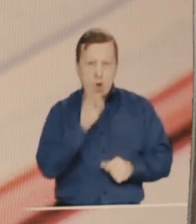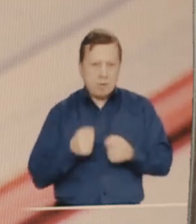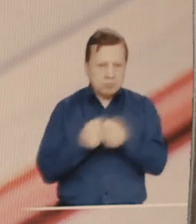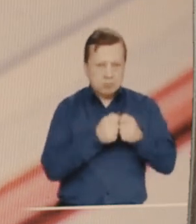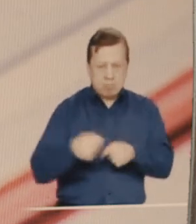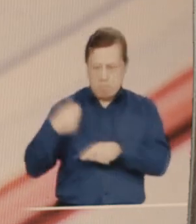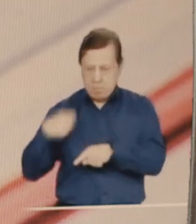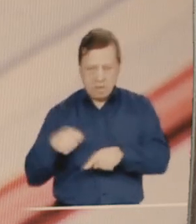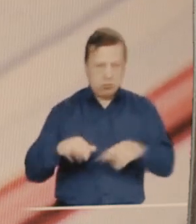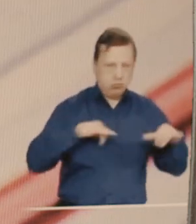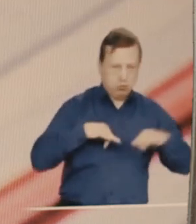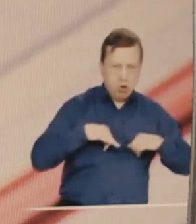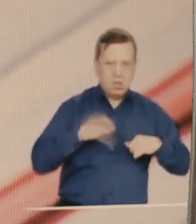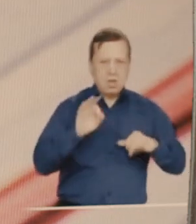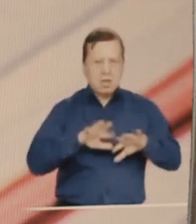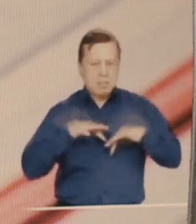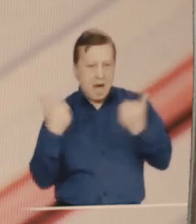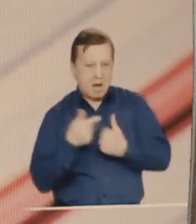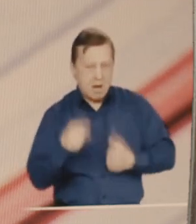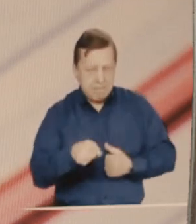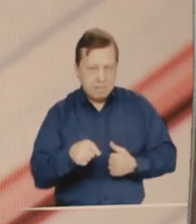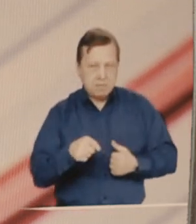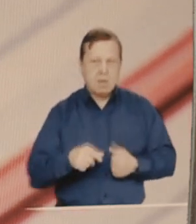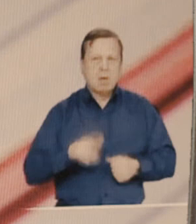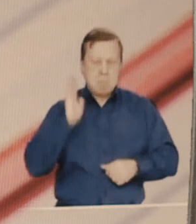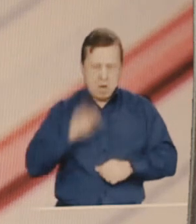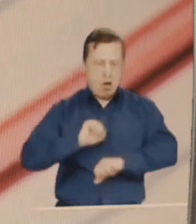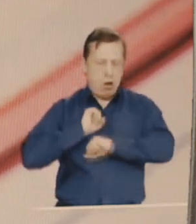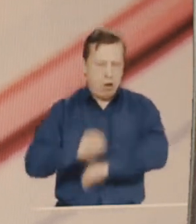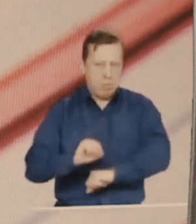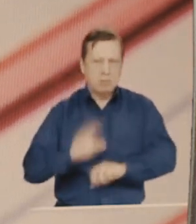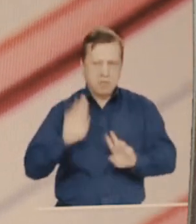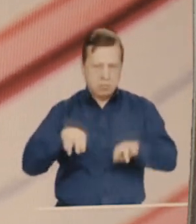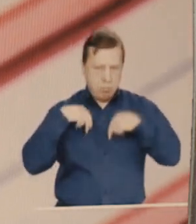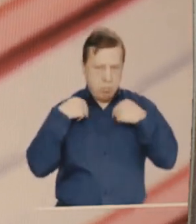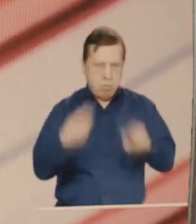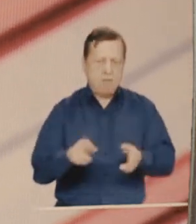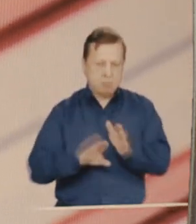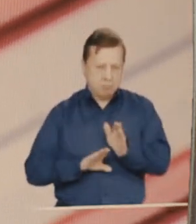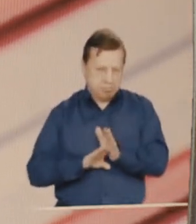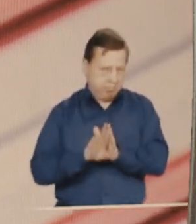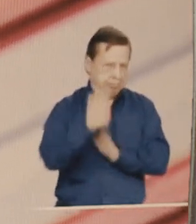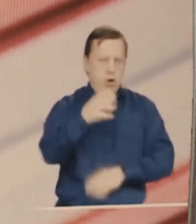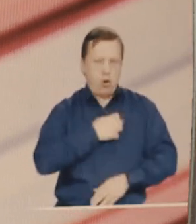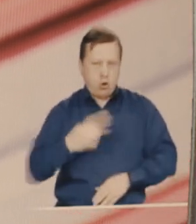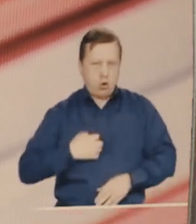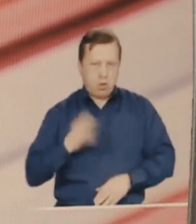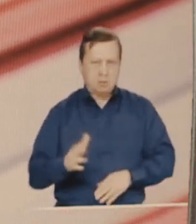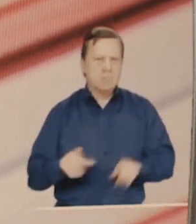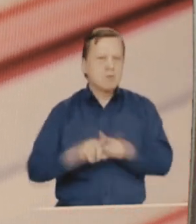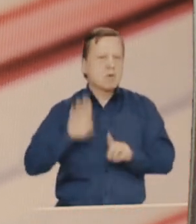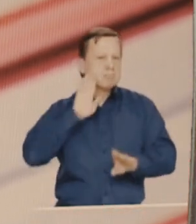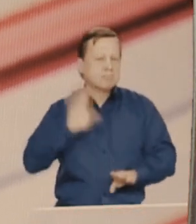pomiędzy prezydentem, rządem a większością parlamentarną obronimy się, wrócimy na ścieżkę dynamicznego wzrostu gospodarczego, na jakiej